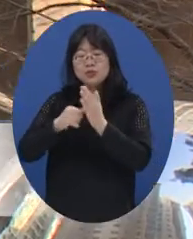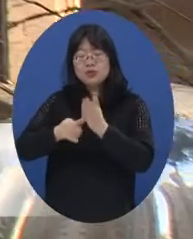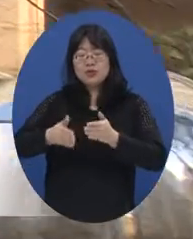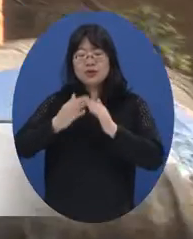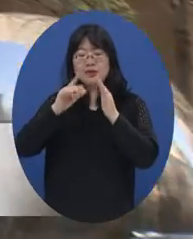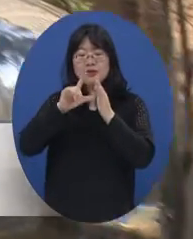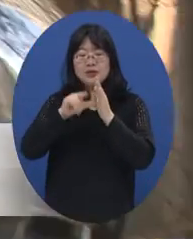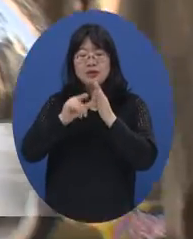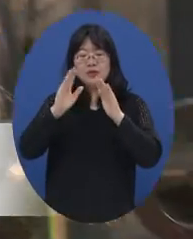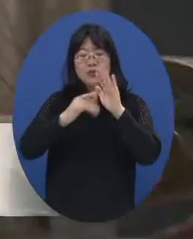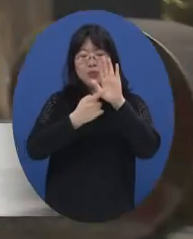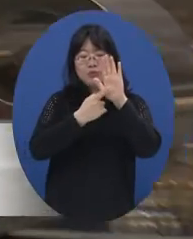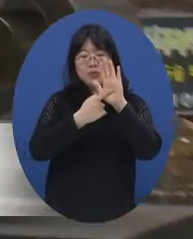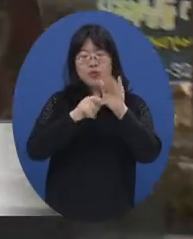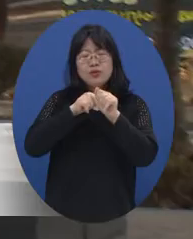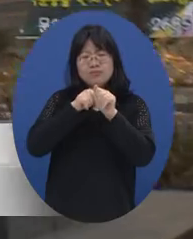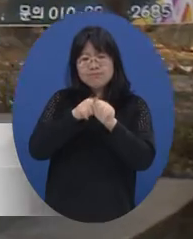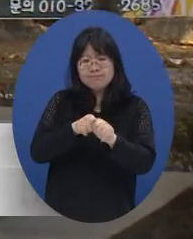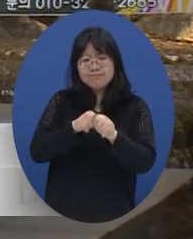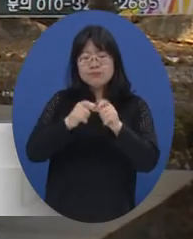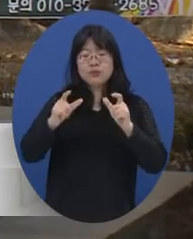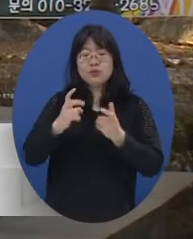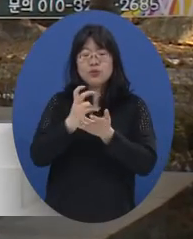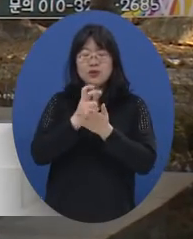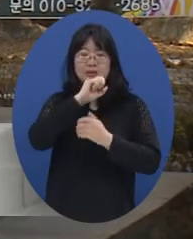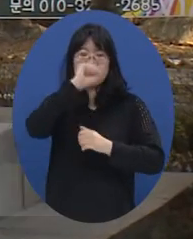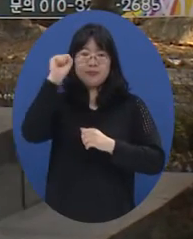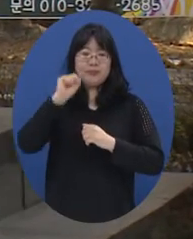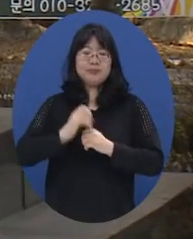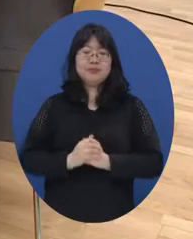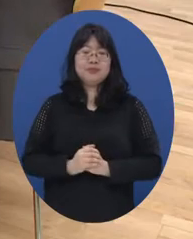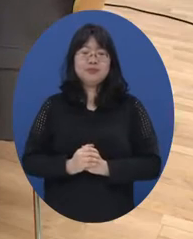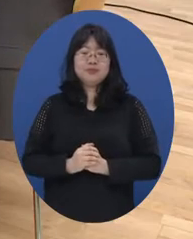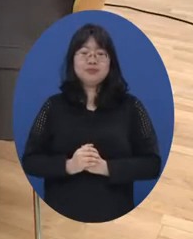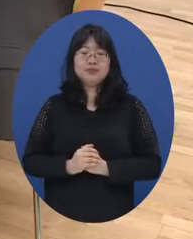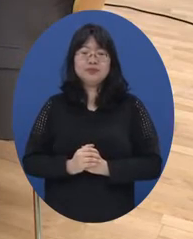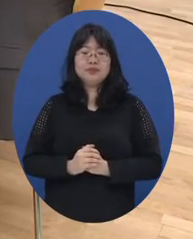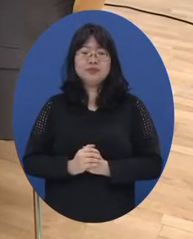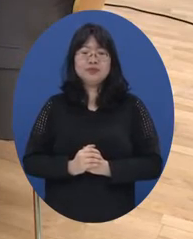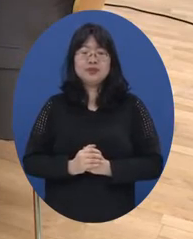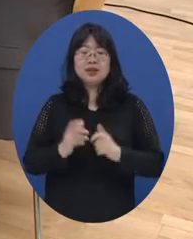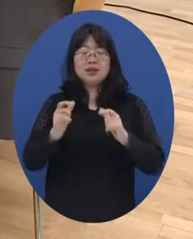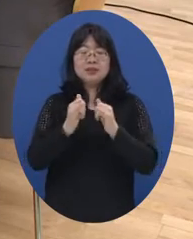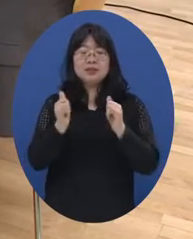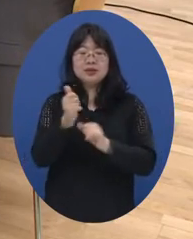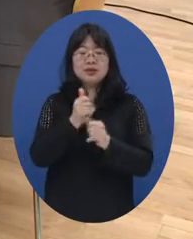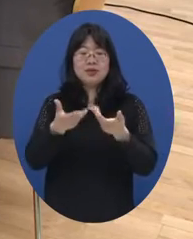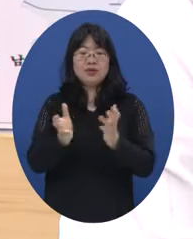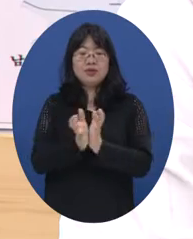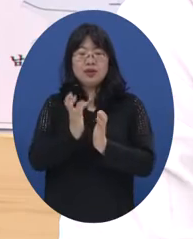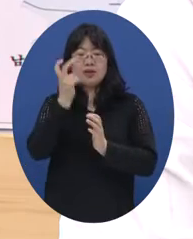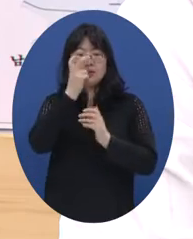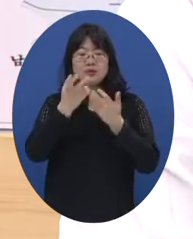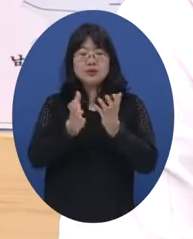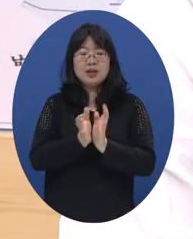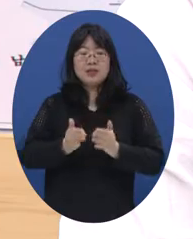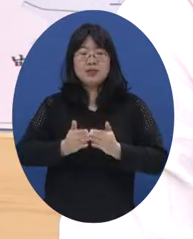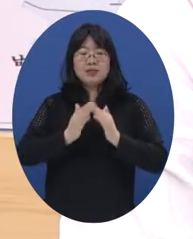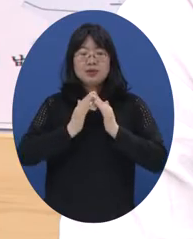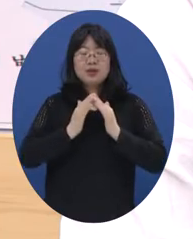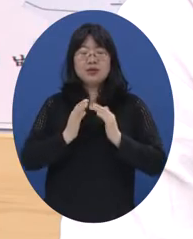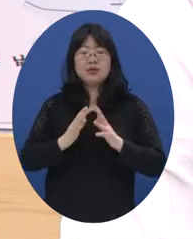설치할 때 공모제 를 의무 시행토록 하는 조리한 등도 처리 됐습니다 도는 이와 관련한 심의위원회 와 검 수단을 꾸려